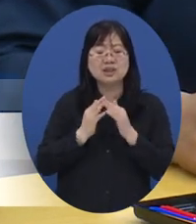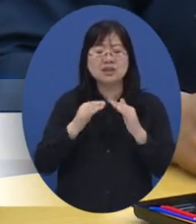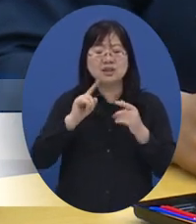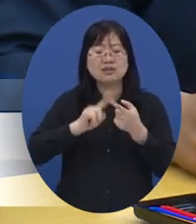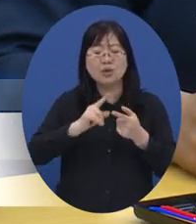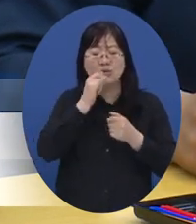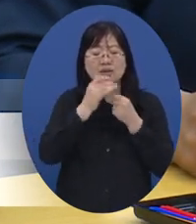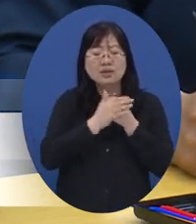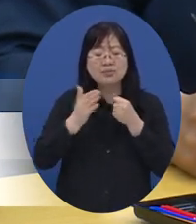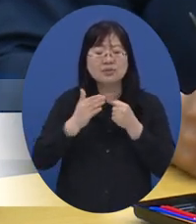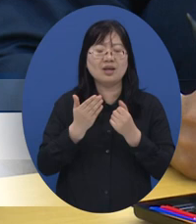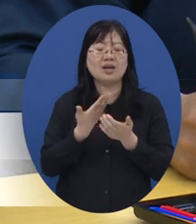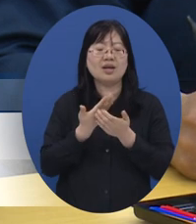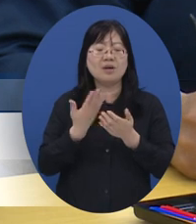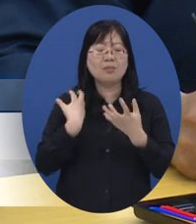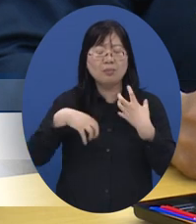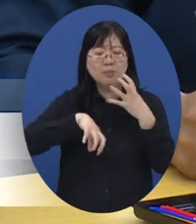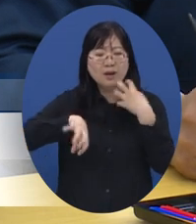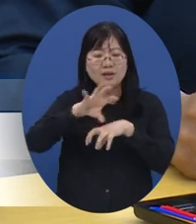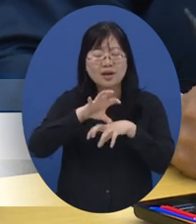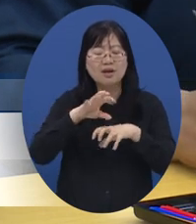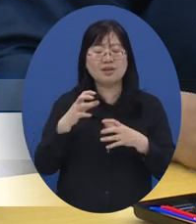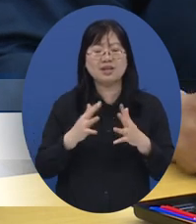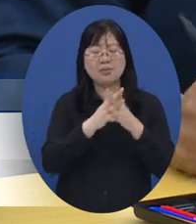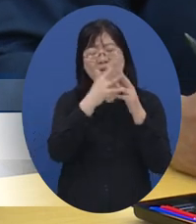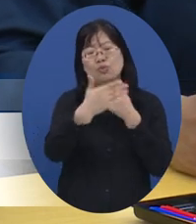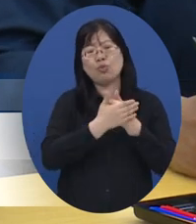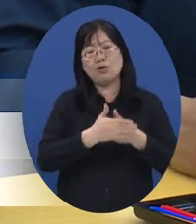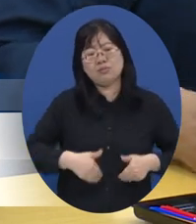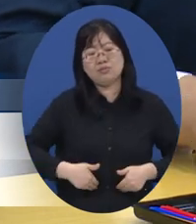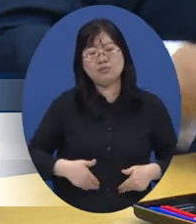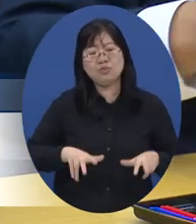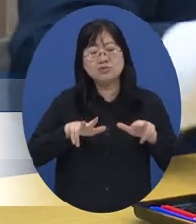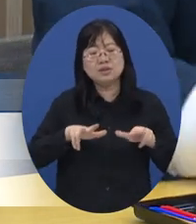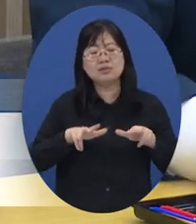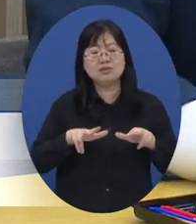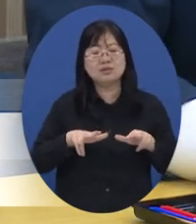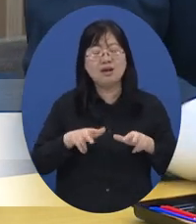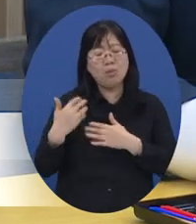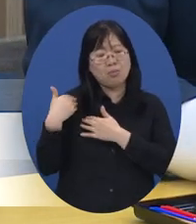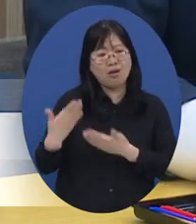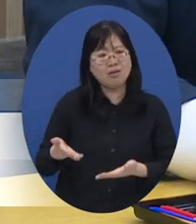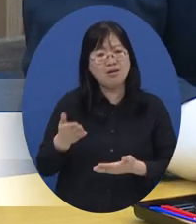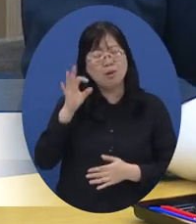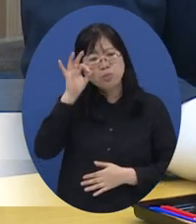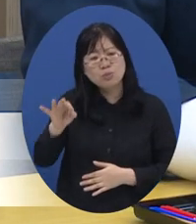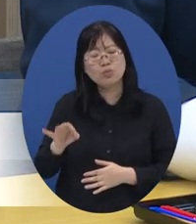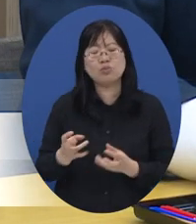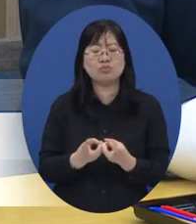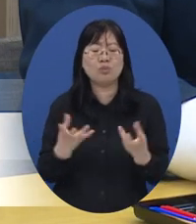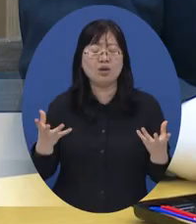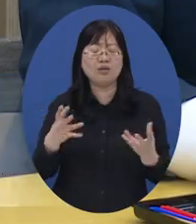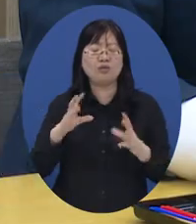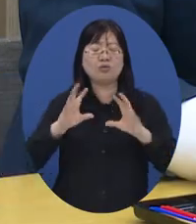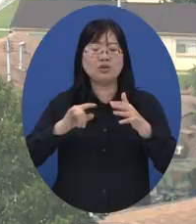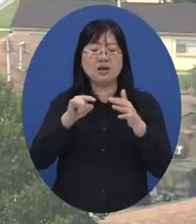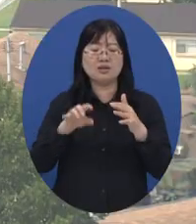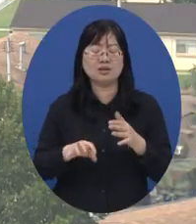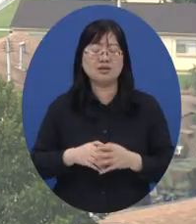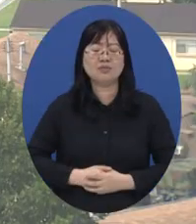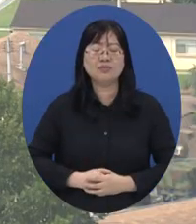반환해서 무슨 개발을 하게끔 도와줘야 되는데 지금은 방치라고 저는 이렇게 표현할 수가 있습니다.